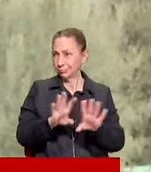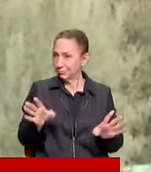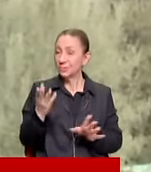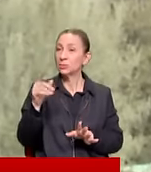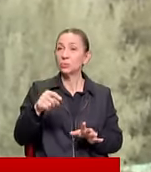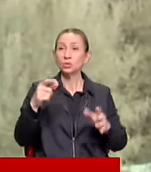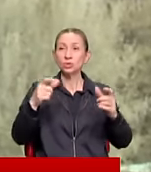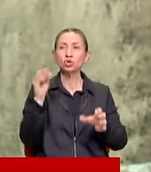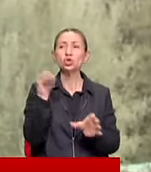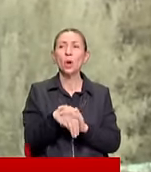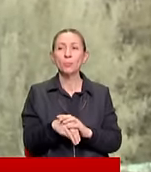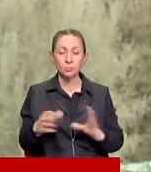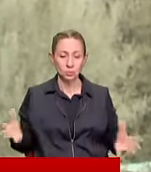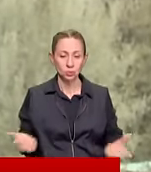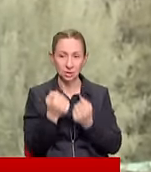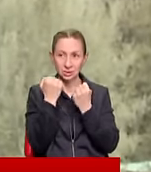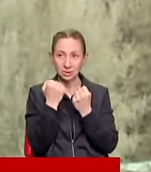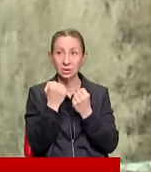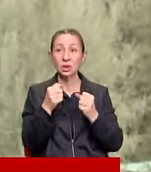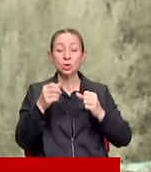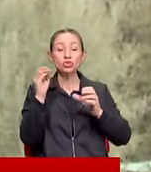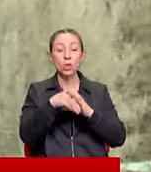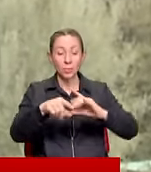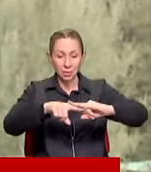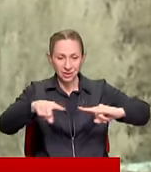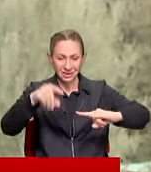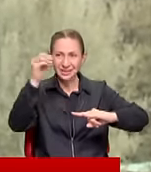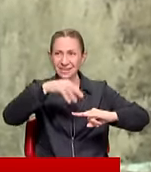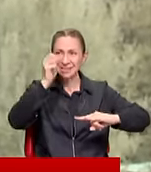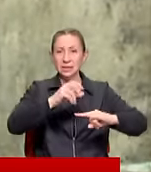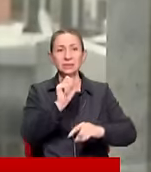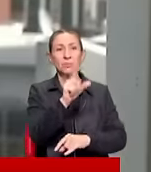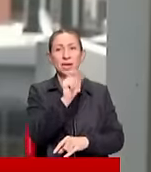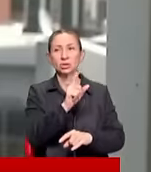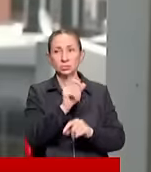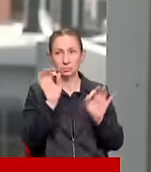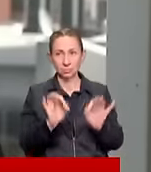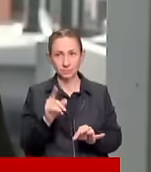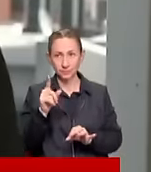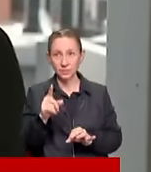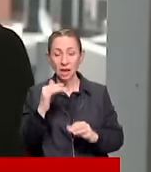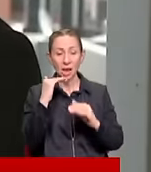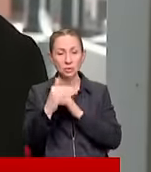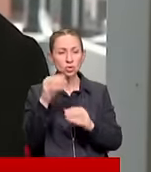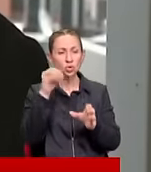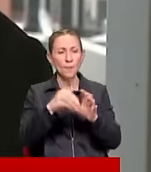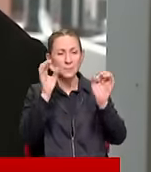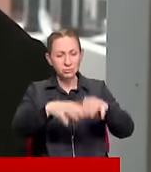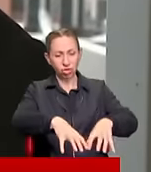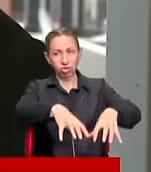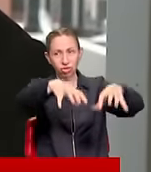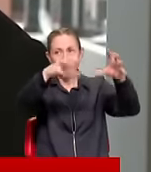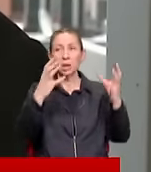Bu şehri çöpten kurtaracağız efendim. Çöp konteynerlerimizin siparişlerini vermeye başladık. Halkımızı bu çöp pisliğinden